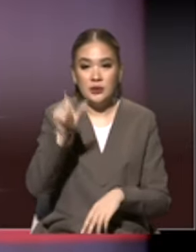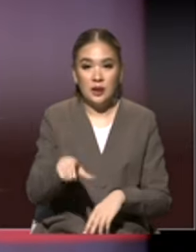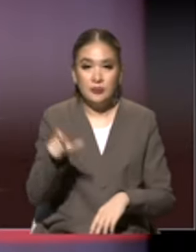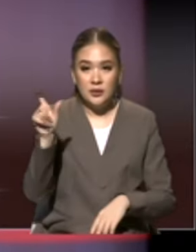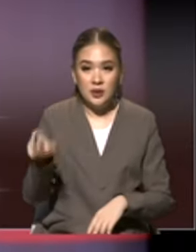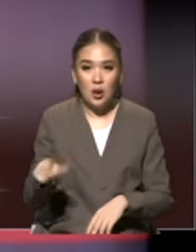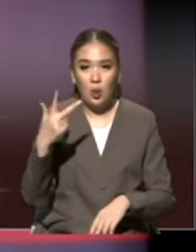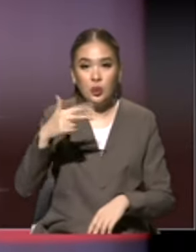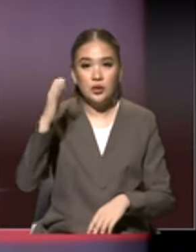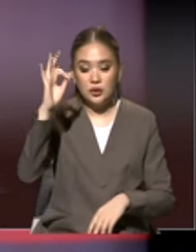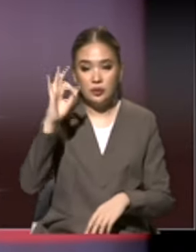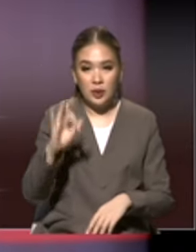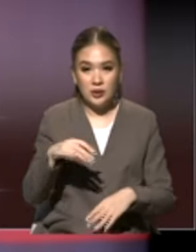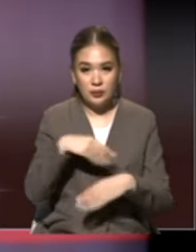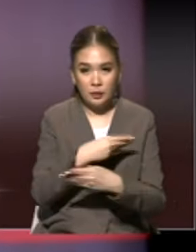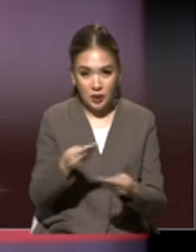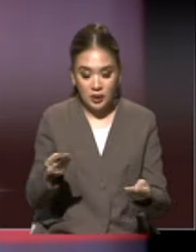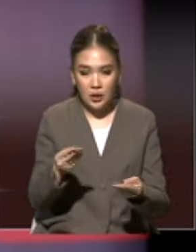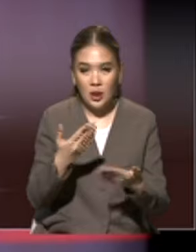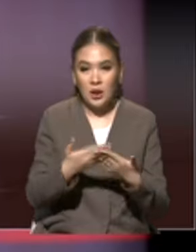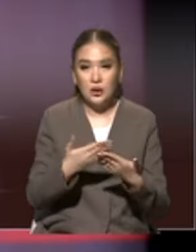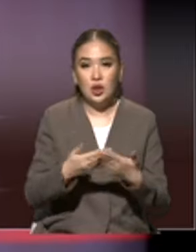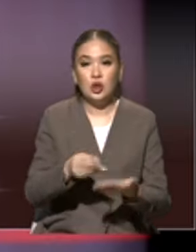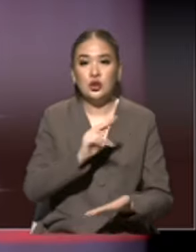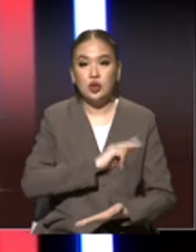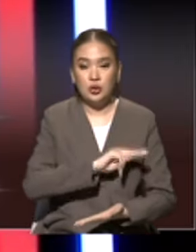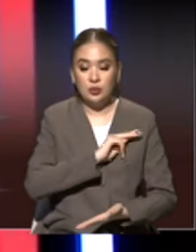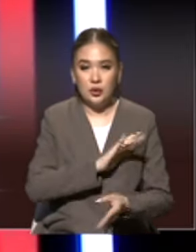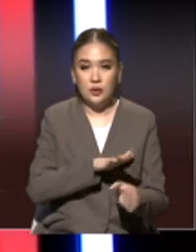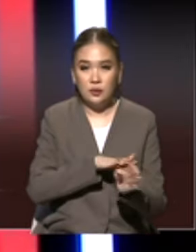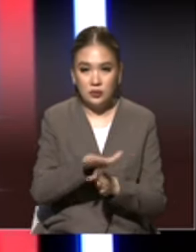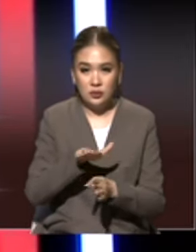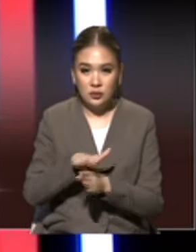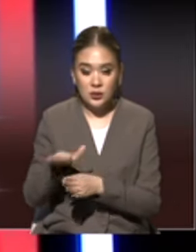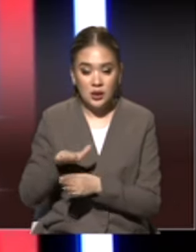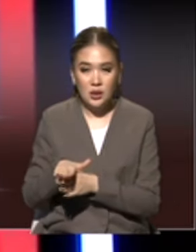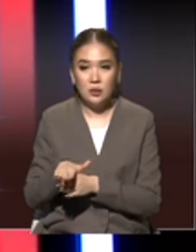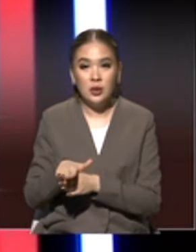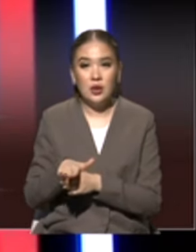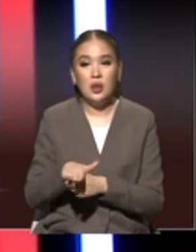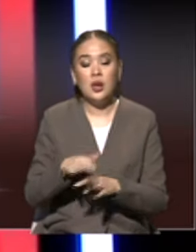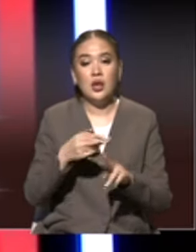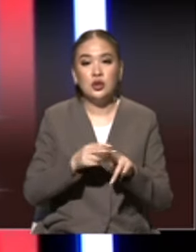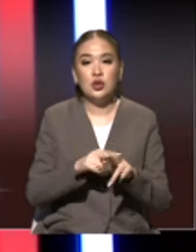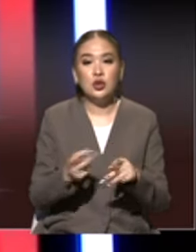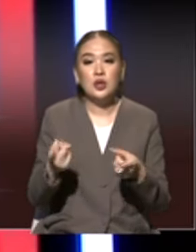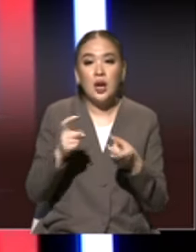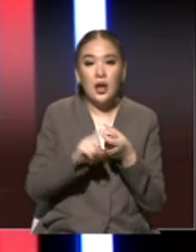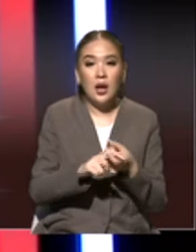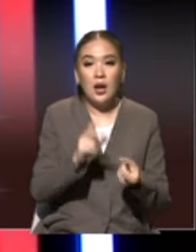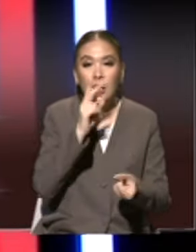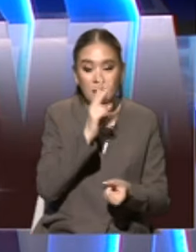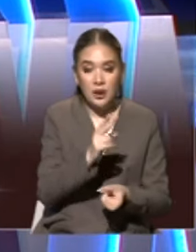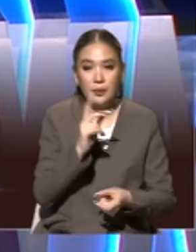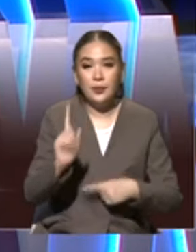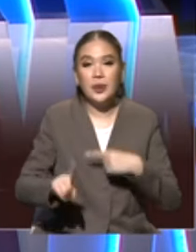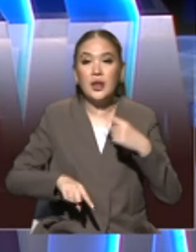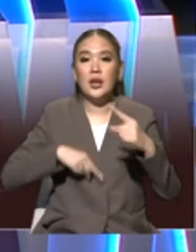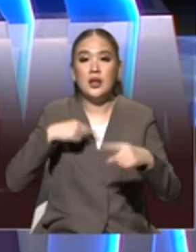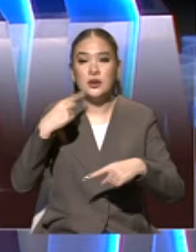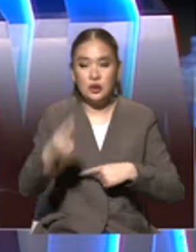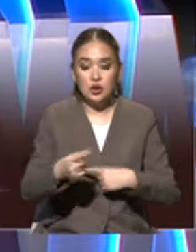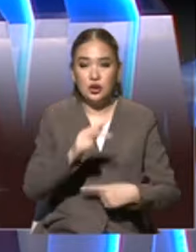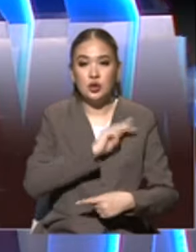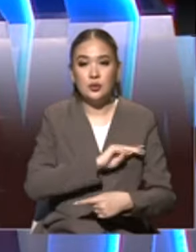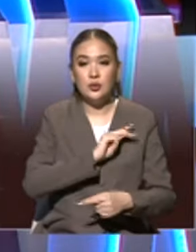етеді 30%. Содан кейін 30%-ға жұмыс жүргізіп, сол жұмыс жүргізгеніне қарап, кейесі жаңағы